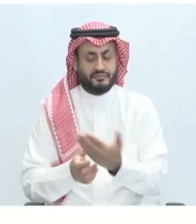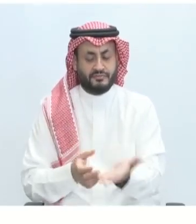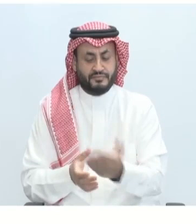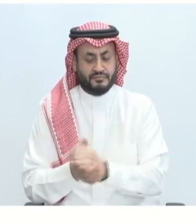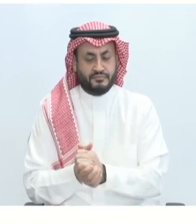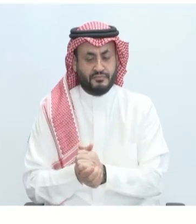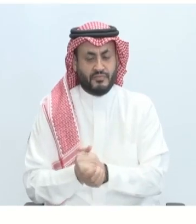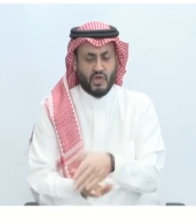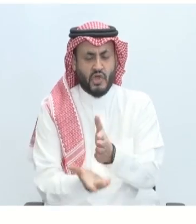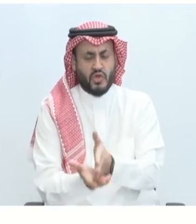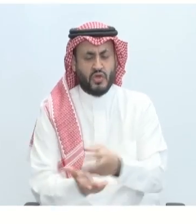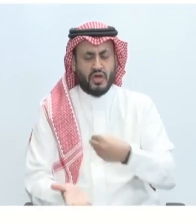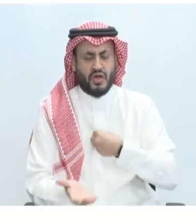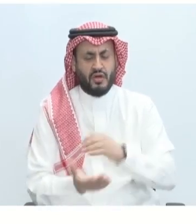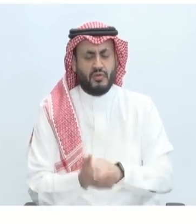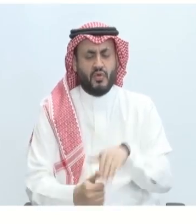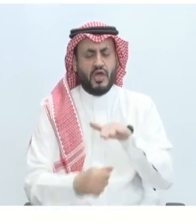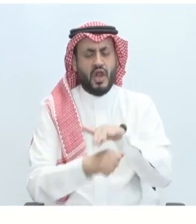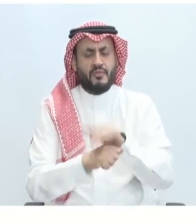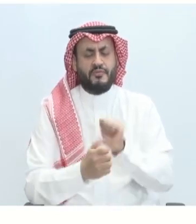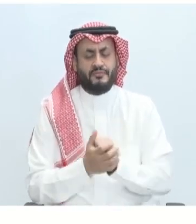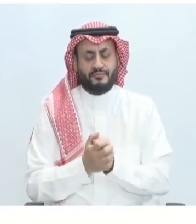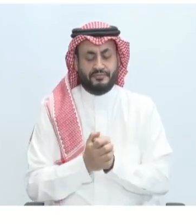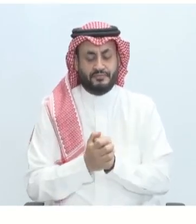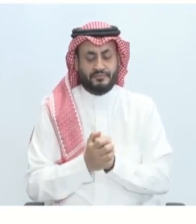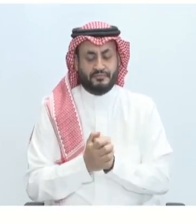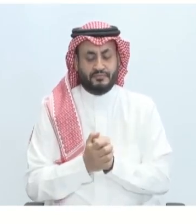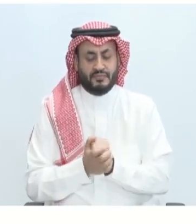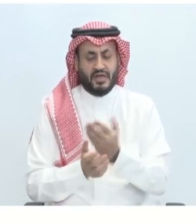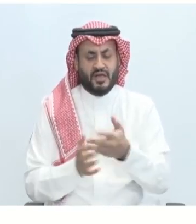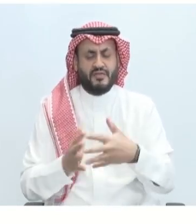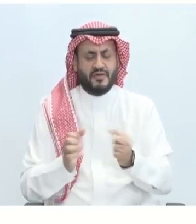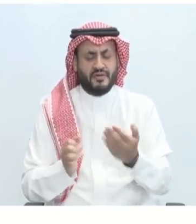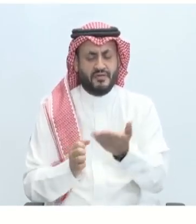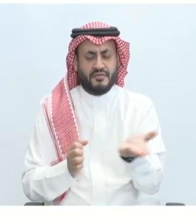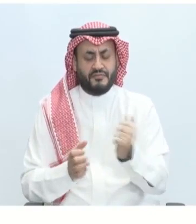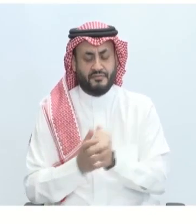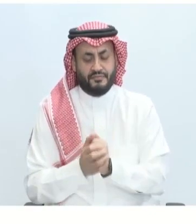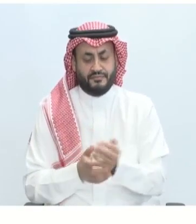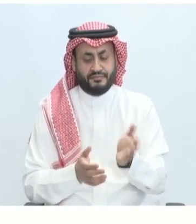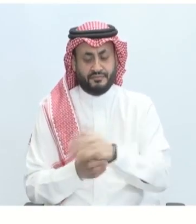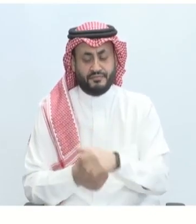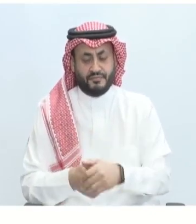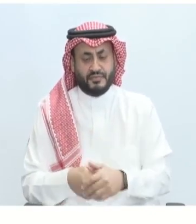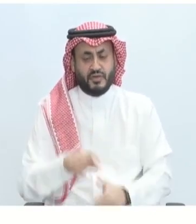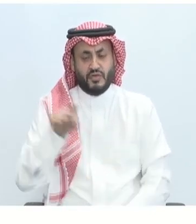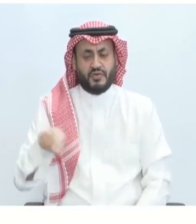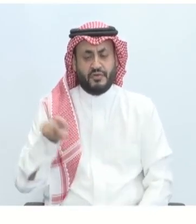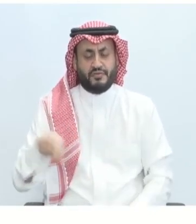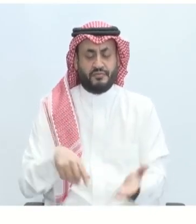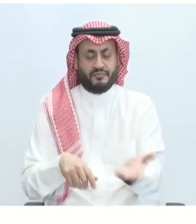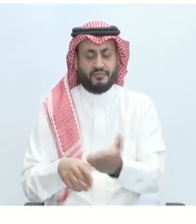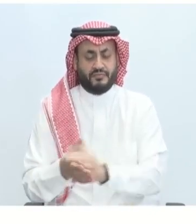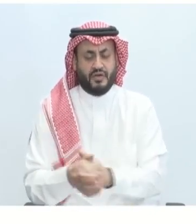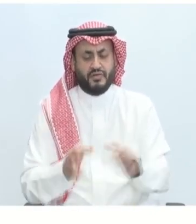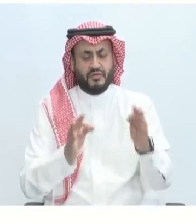قلبه اي يدل قلبه ويرشده ويرشده فهذا هو معنى هذه الكلمات السؤال الاخر استدل من الايات على